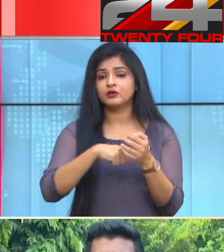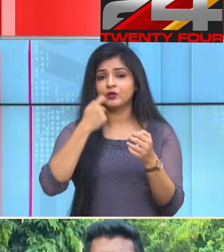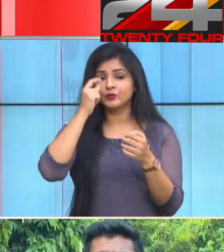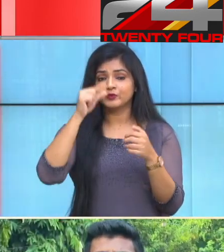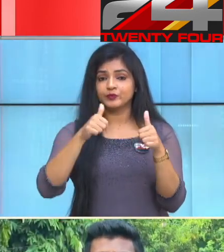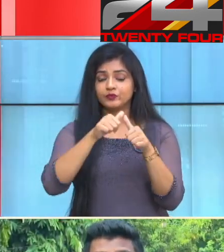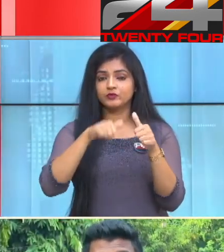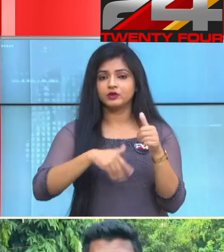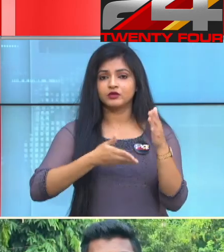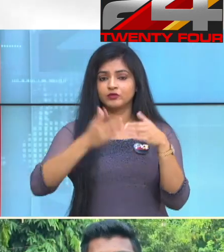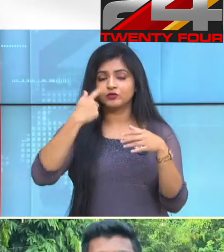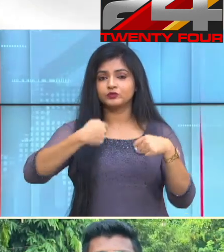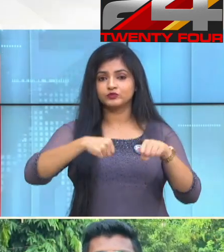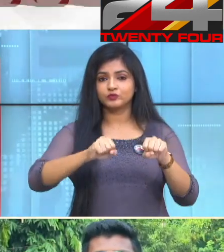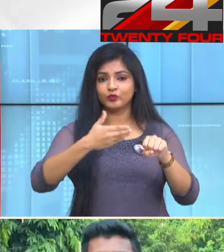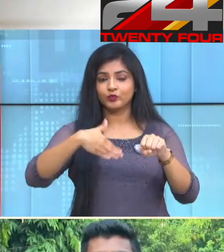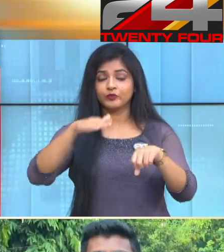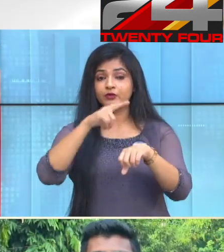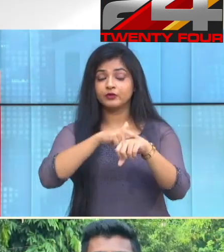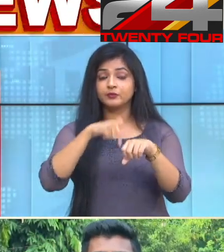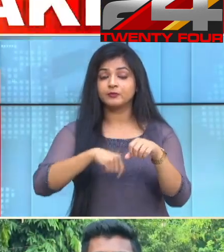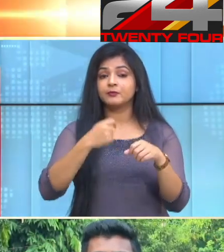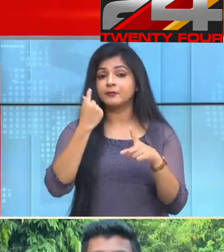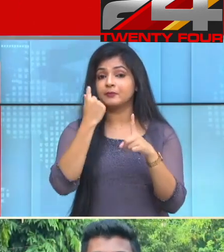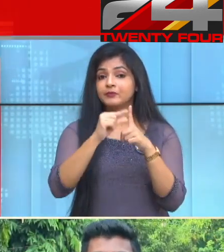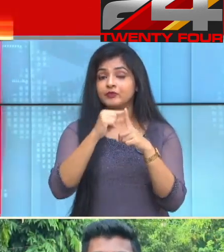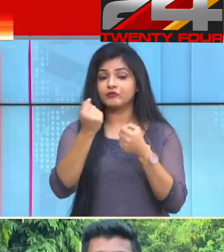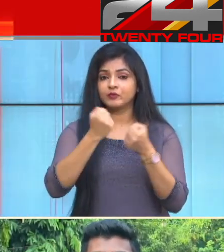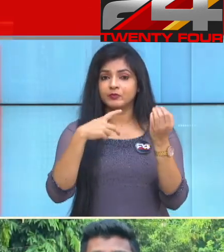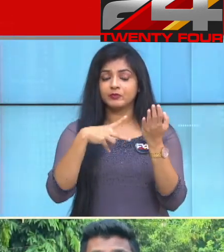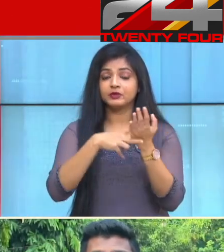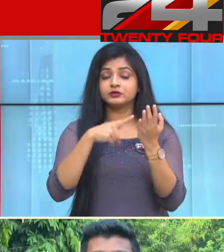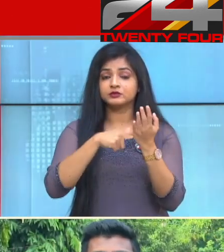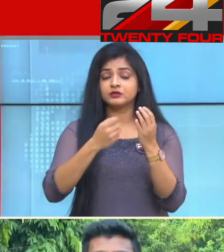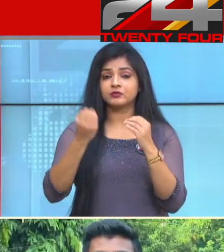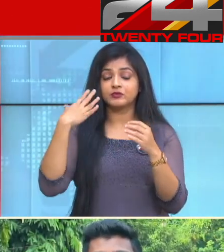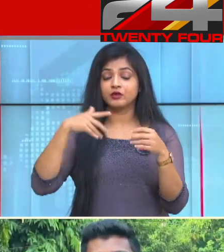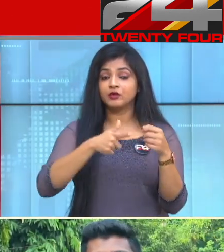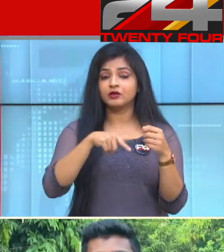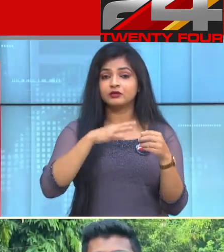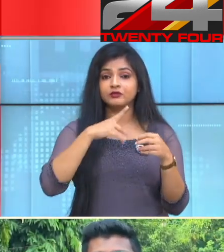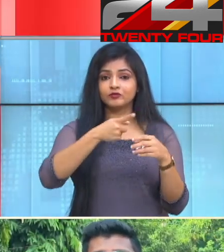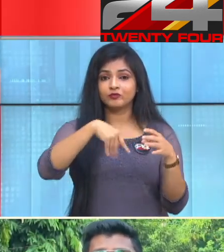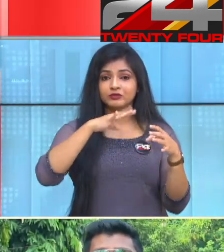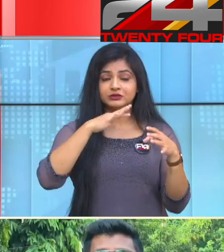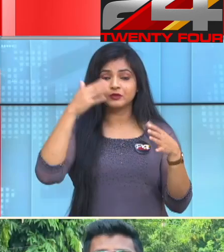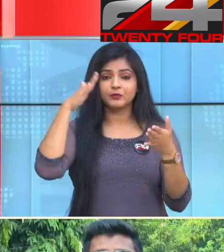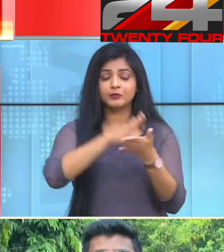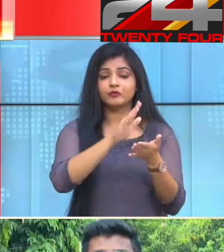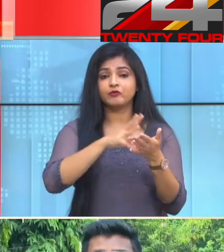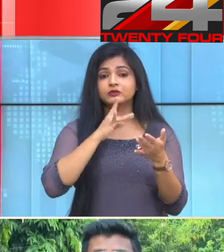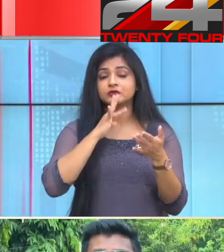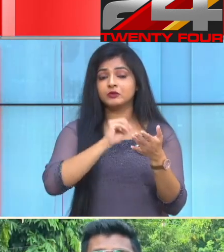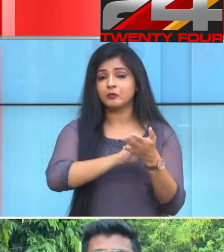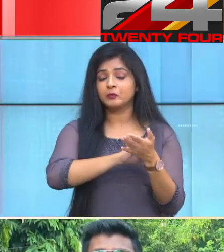ബന്ധപ്പെട്ടുകൊണ്ട് പോകുന്നതിനിടയിൽ, സ്കൂട്ടറിൽ യാത്ര ചെയ്യുന്നതിനിടയിലാണ് ഈ സ്വകാര്യ ബസ് പുറകെ വരികയും പിന്നീട് കുഴിയിൽ ചാടി ഈ ചെളി തെറിപ്പിക്കുന്നത്. ഈ സമയം അബ്ദുൽ